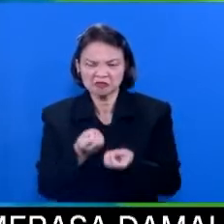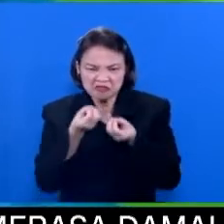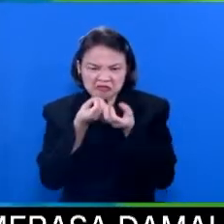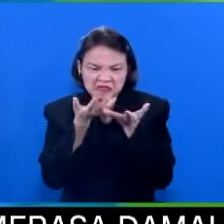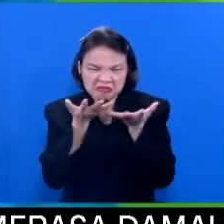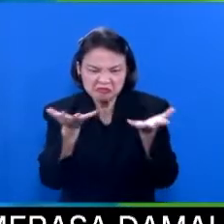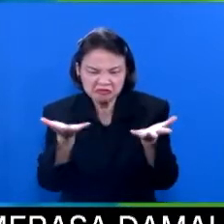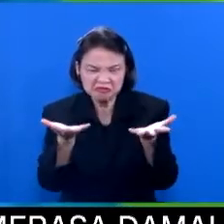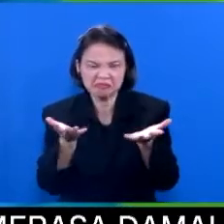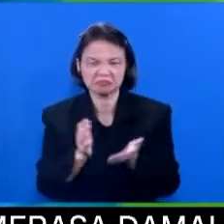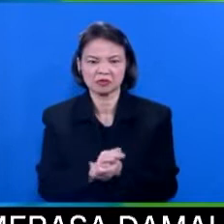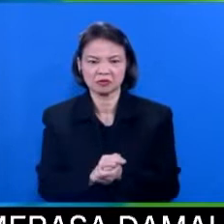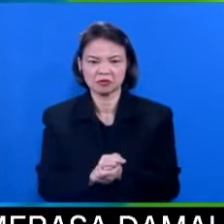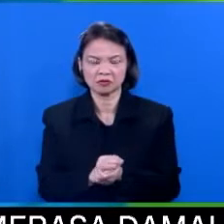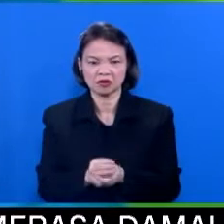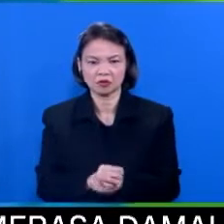untuk